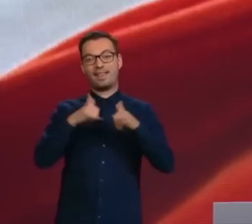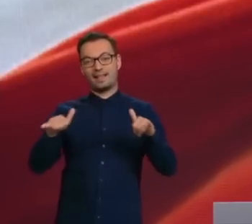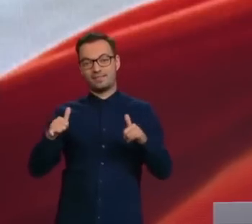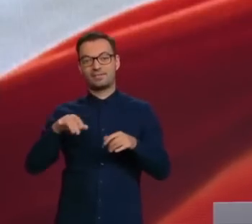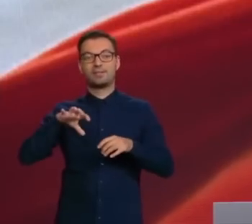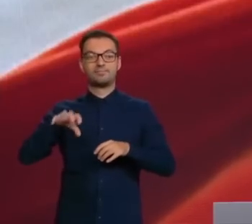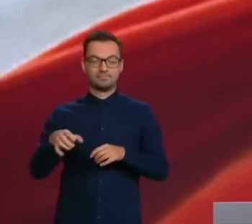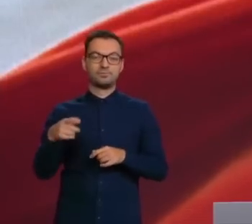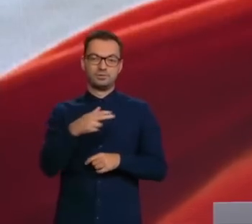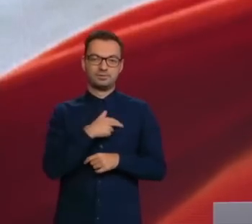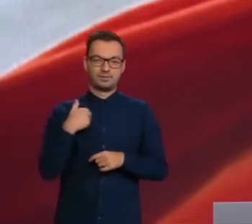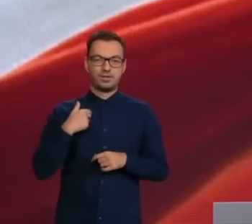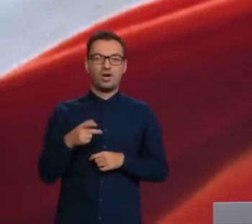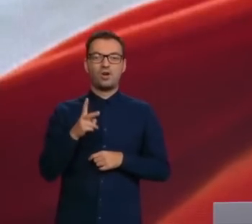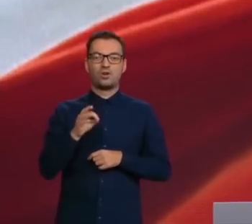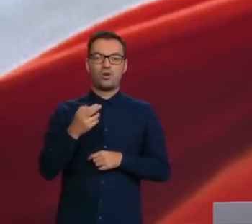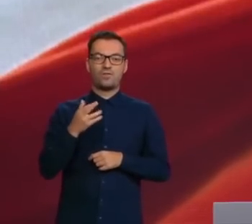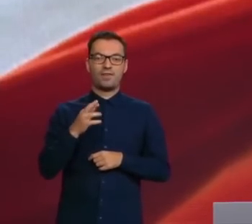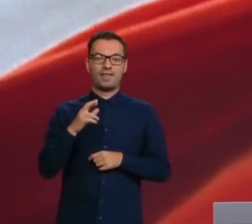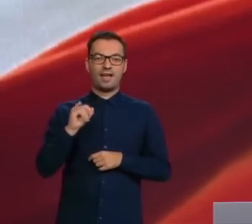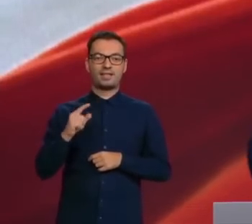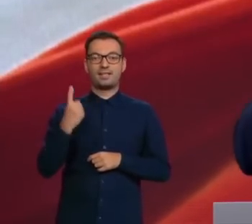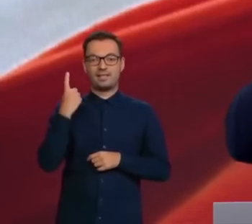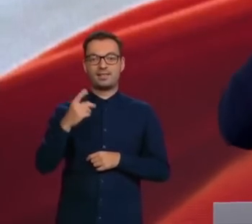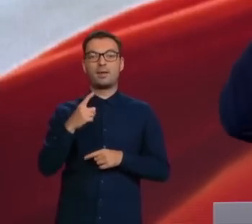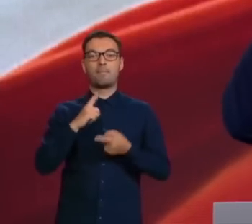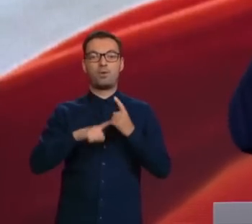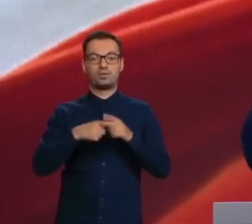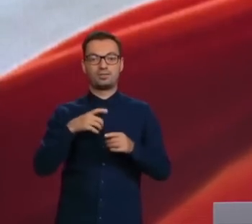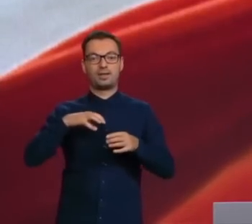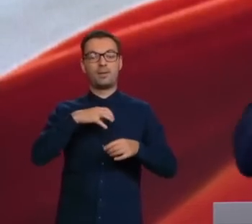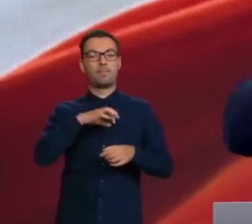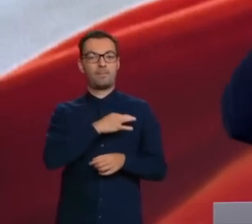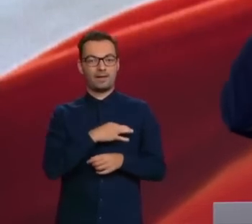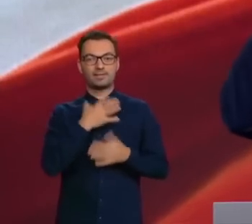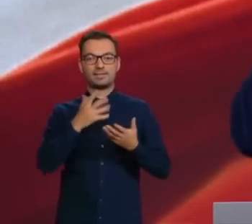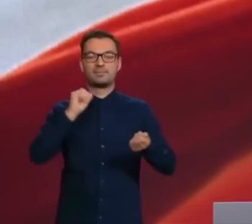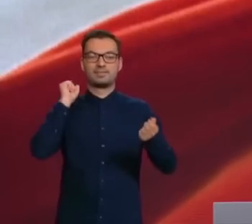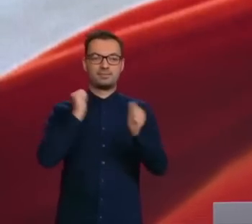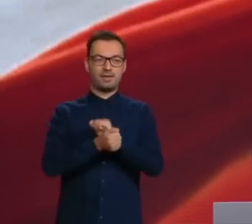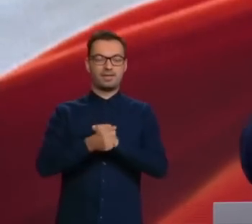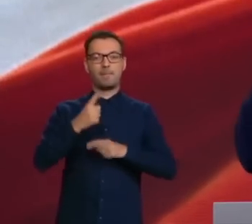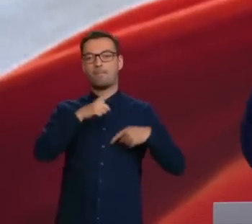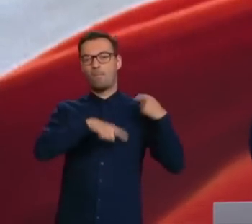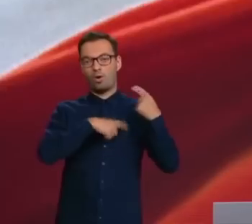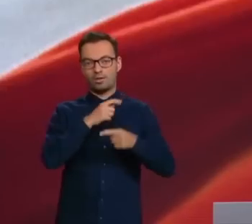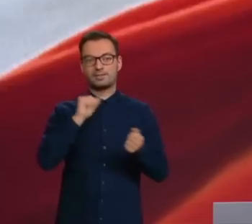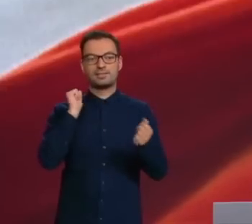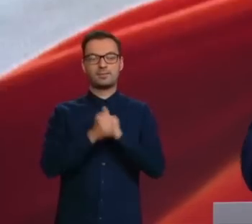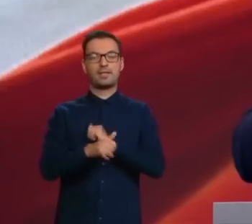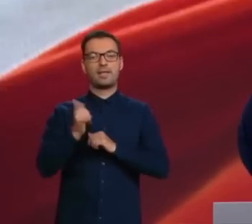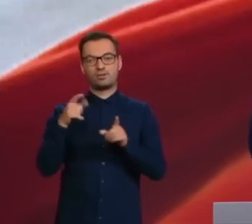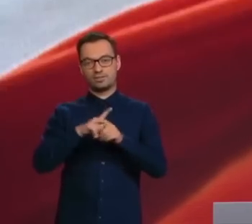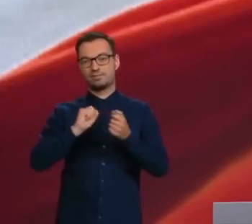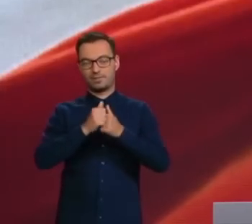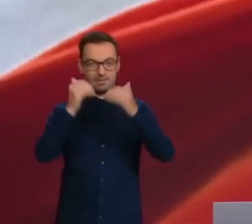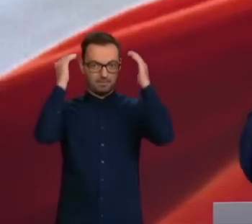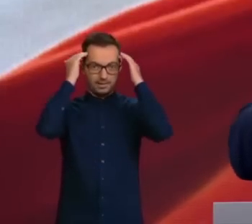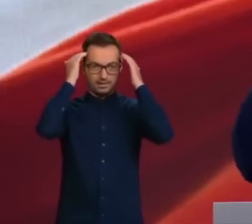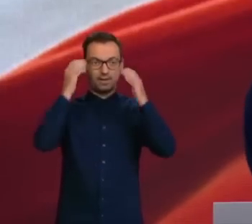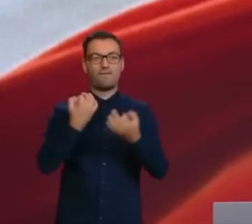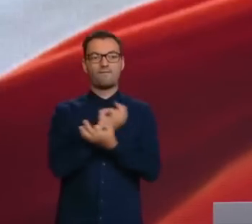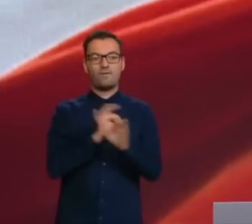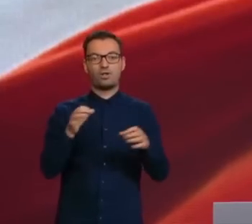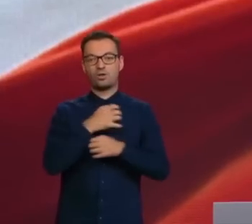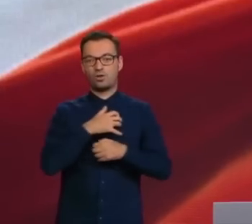jest Konfederacja. Jedyna siła polityczna w Polsce, która proponuje zmianę generacyjną, zmianę jakościową i zmianę mentalną. Wolność